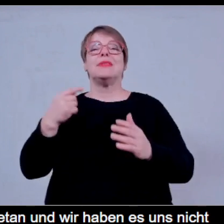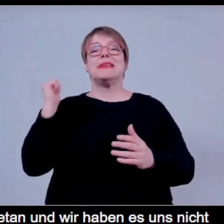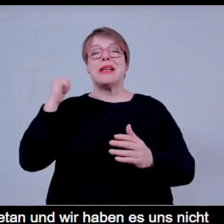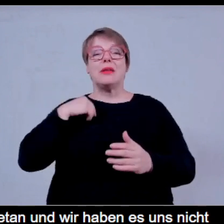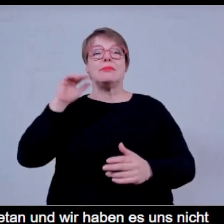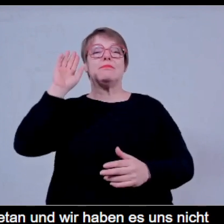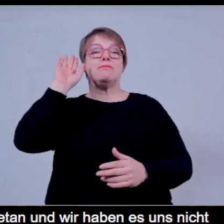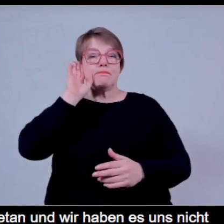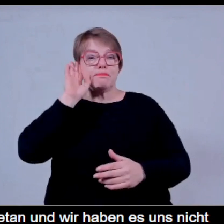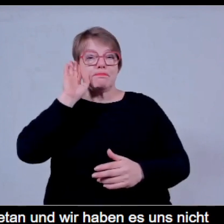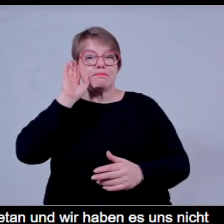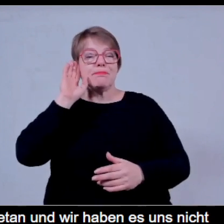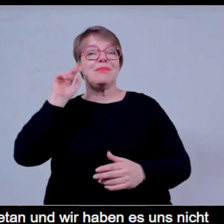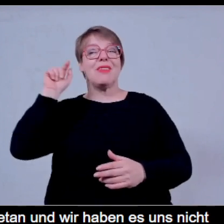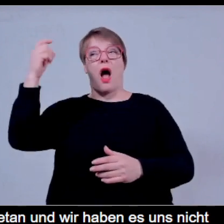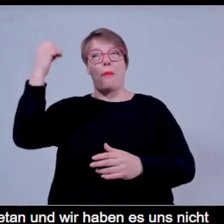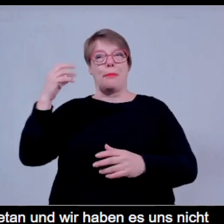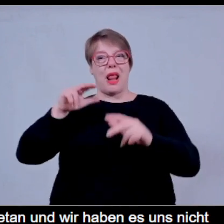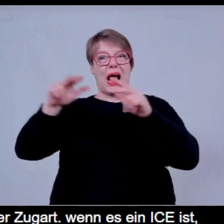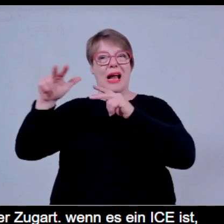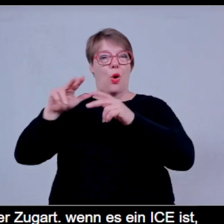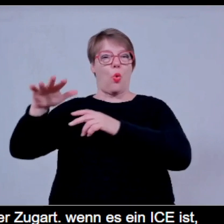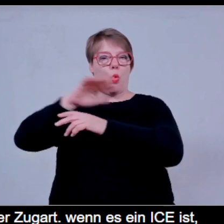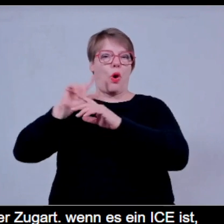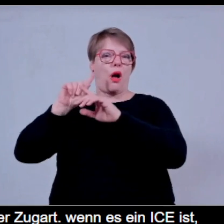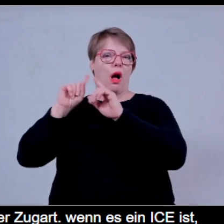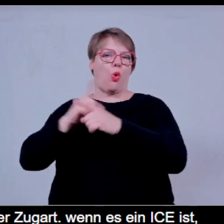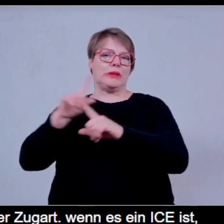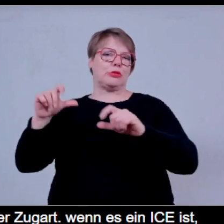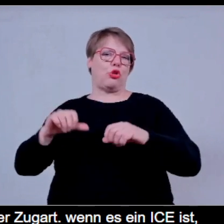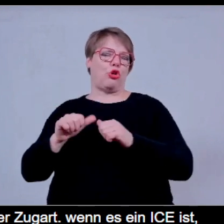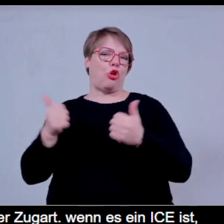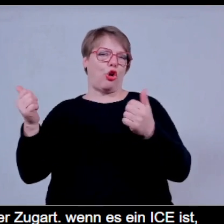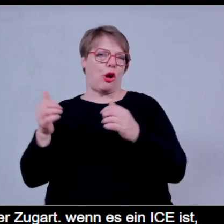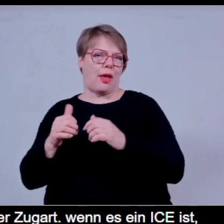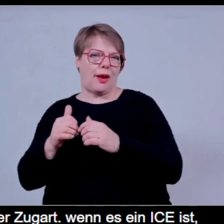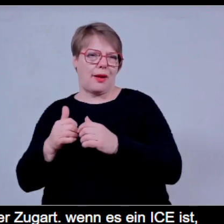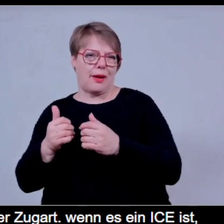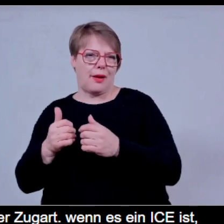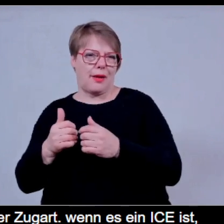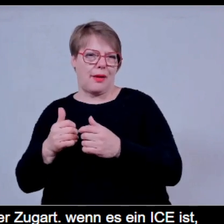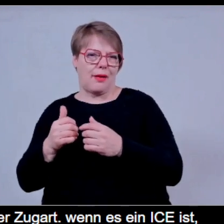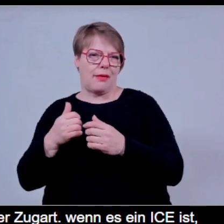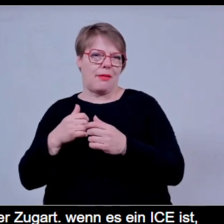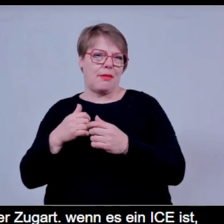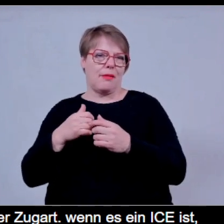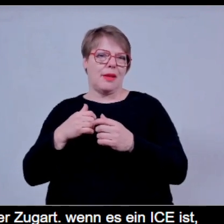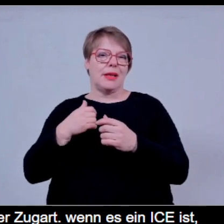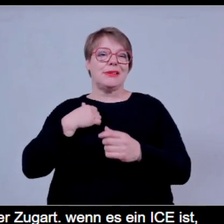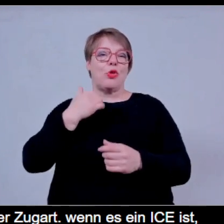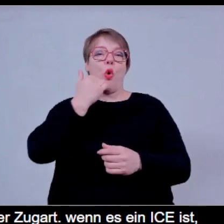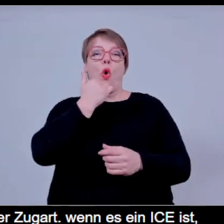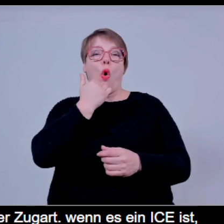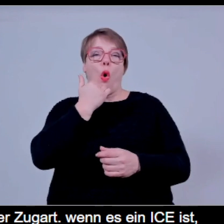halb früh an einer Videokonferenz teilgenommen, da musste der Kollege mit Maske ganz allein im ICE sitzen. Aber